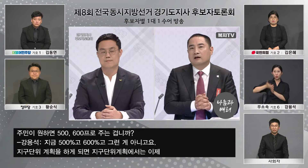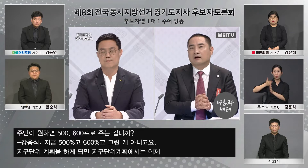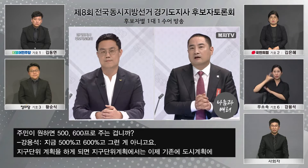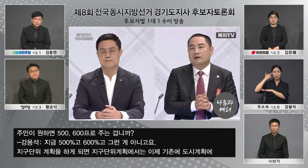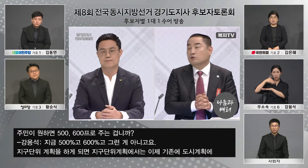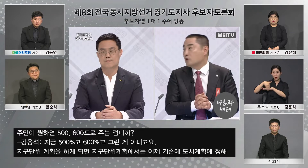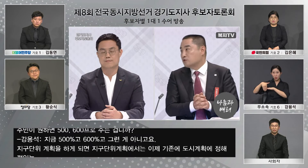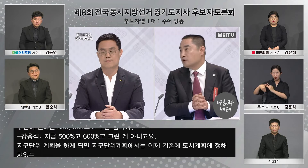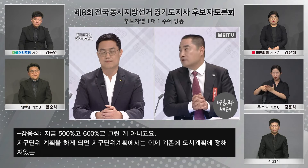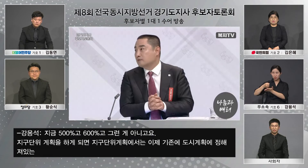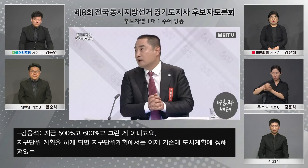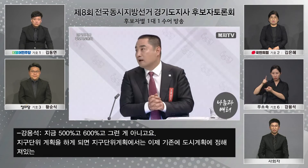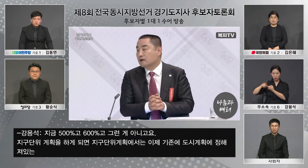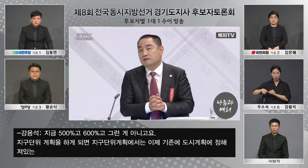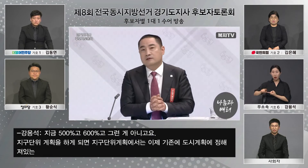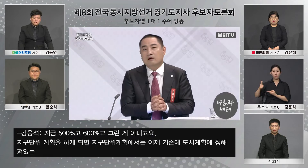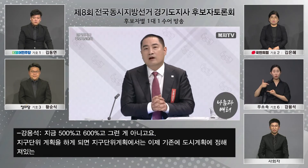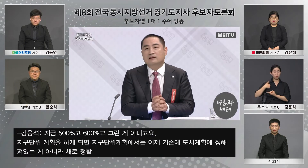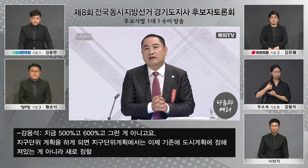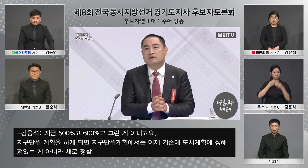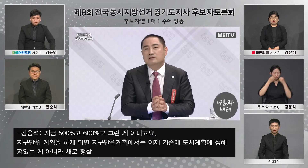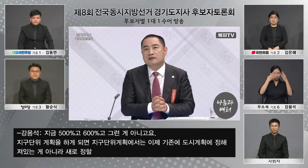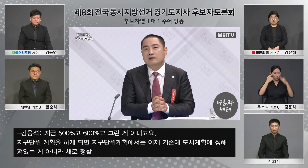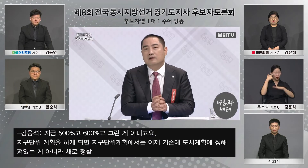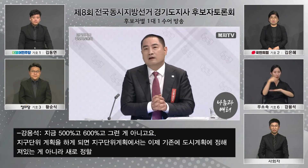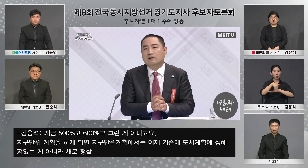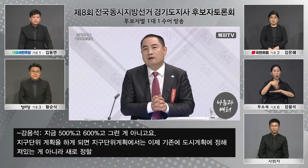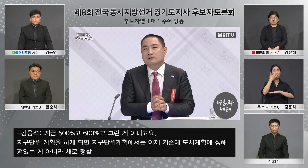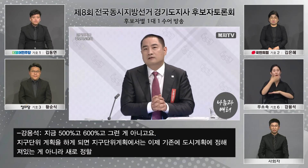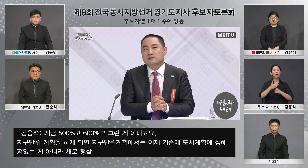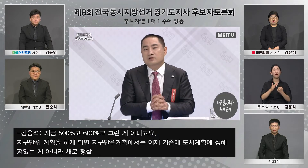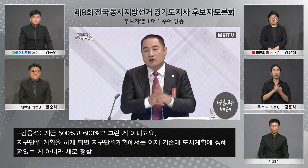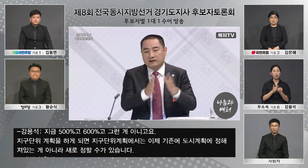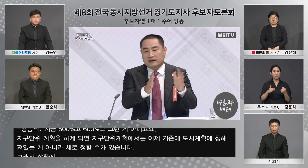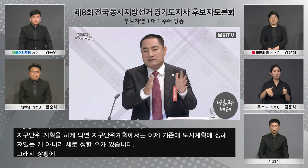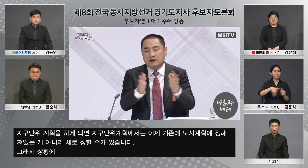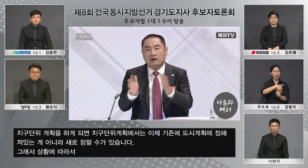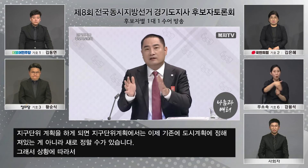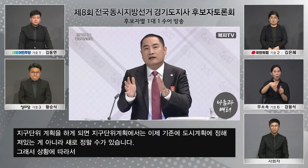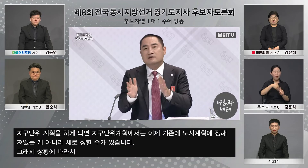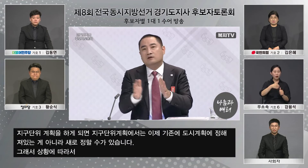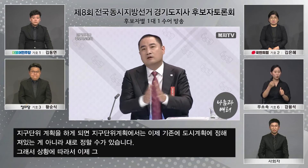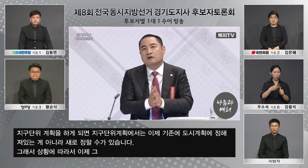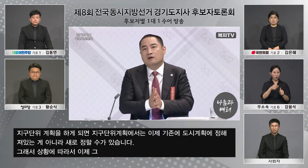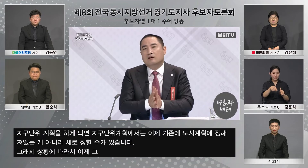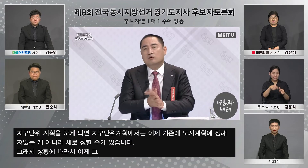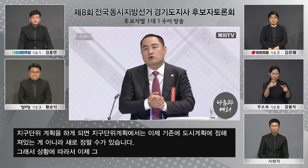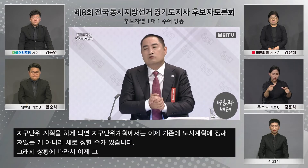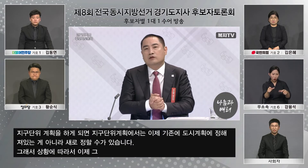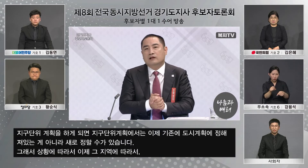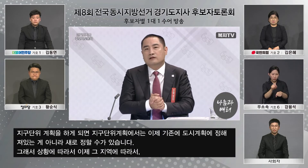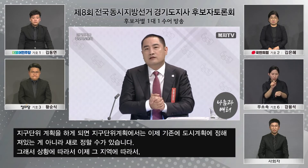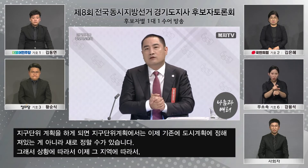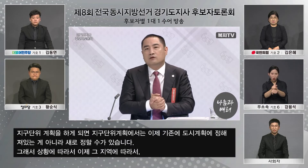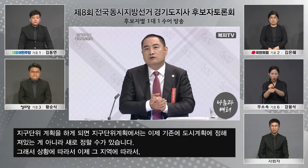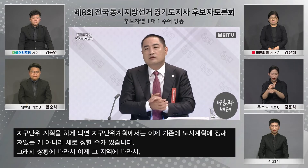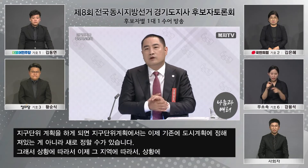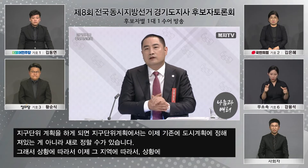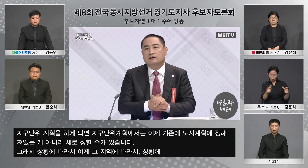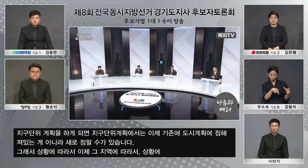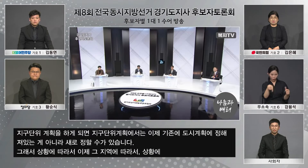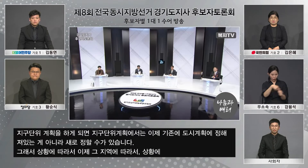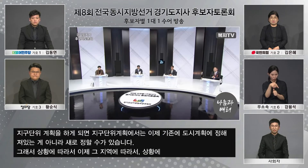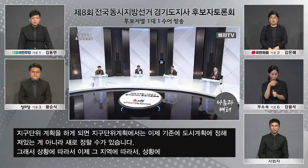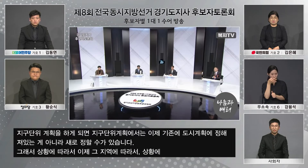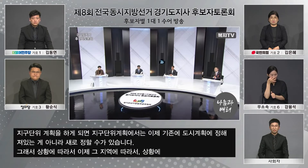아니라 새로 정할 수가 있습니다. 그래서 상황에 따라서 이제 그 지역에 따라서 상황에 따라서 용적률이라든지 이런 것들을